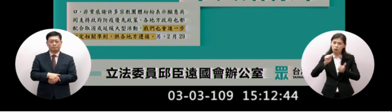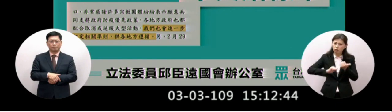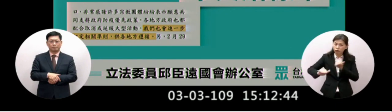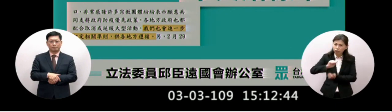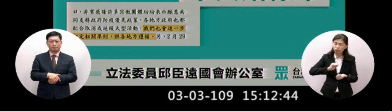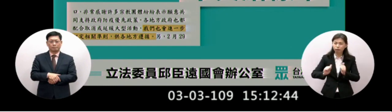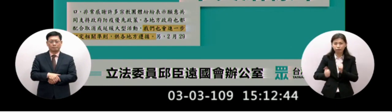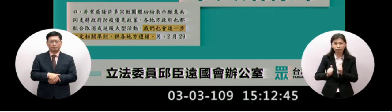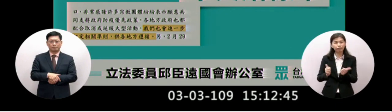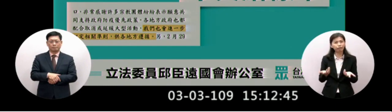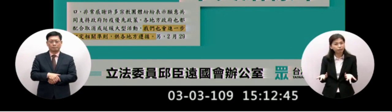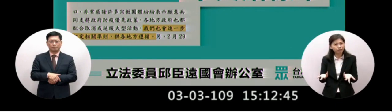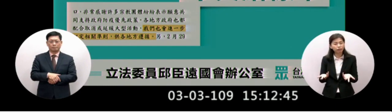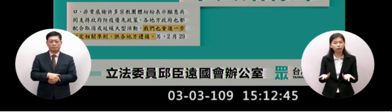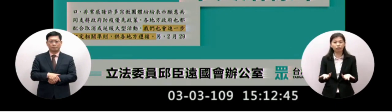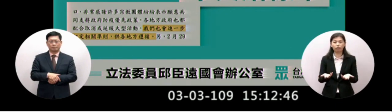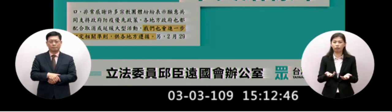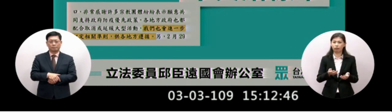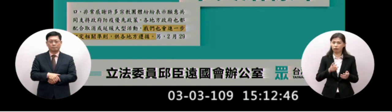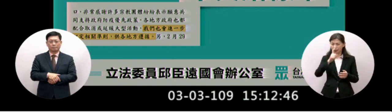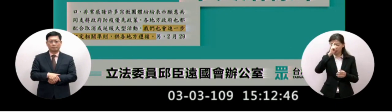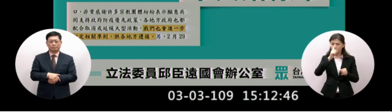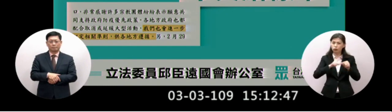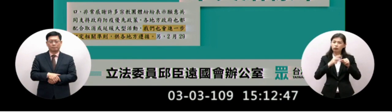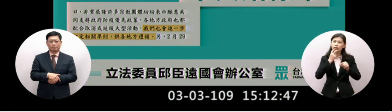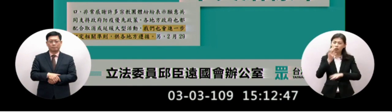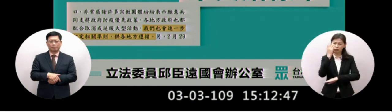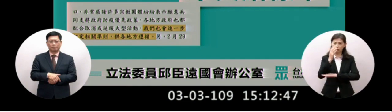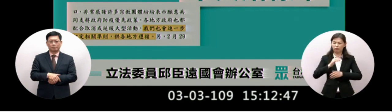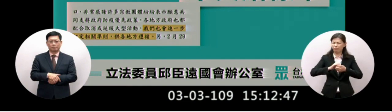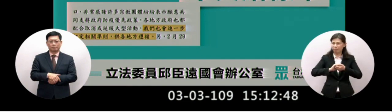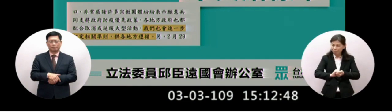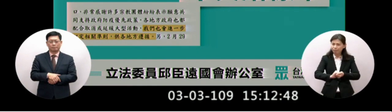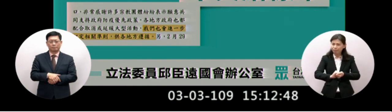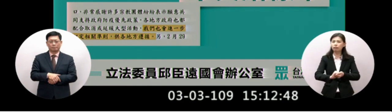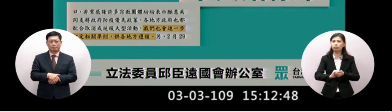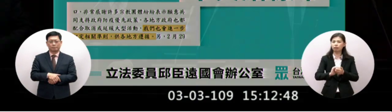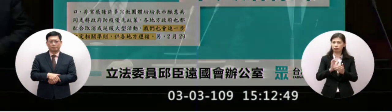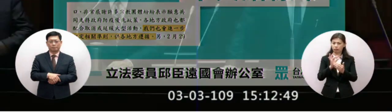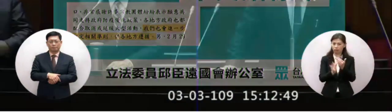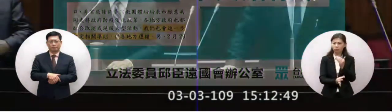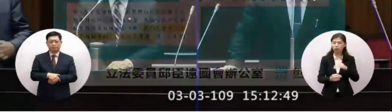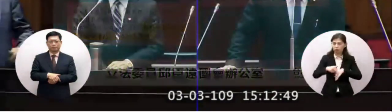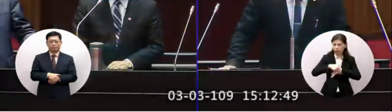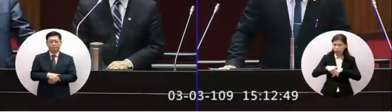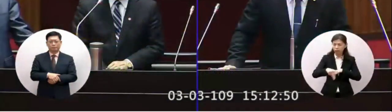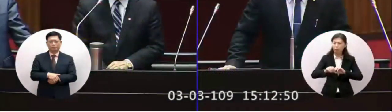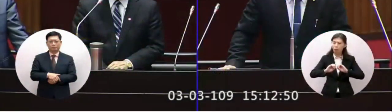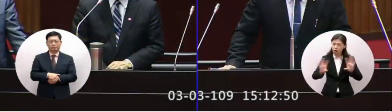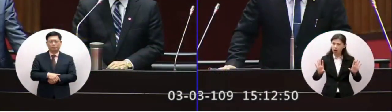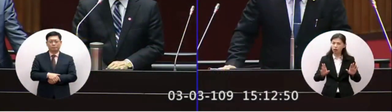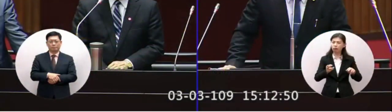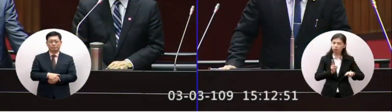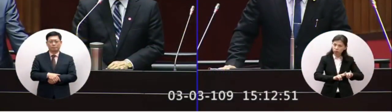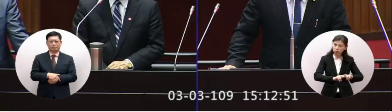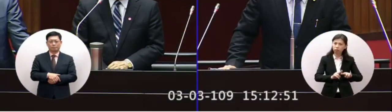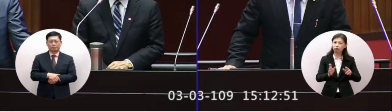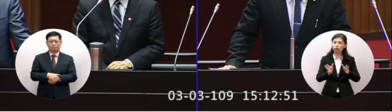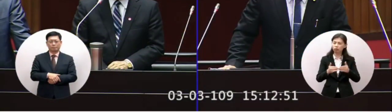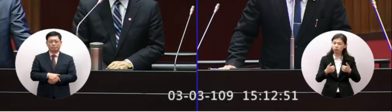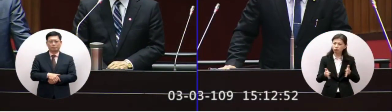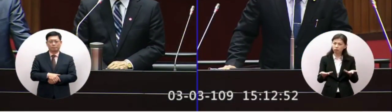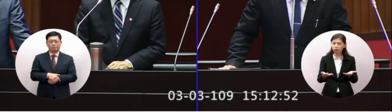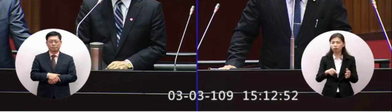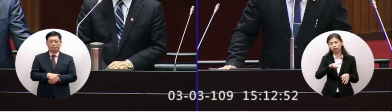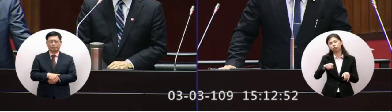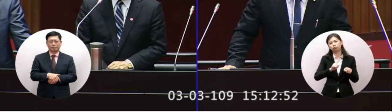会，那我们是不是可以要求这个中央是不是能够确定来去订立一个相关的标准，让地方政府还有相关各级单位